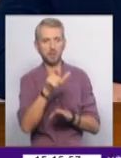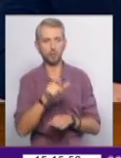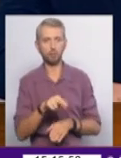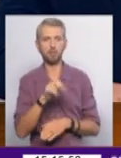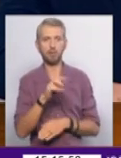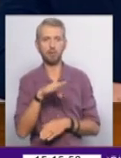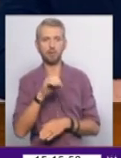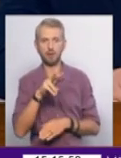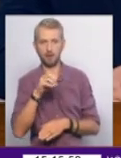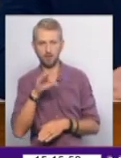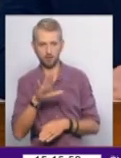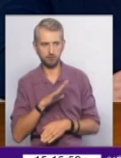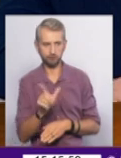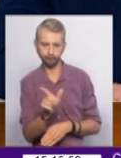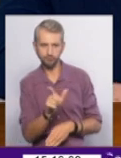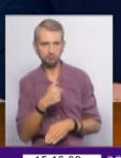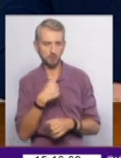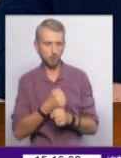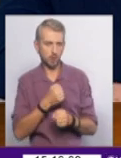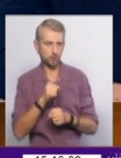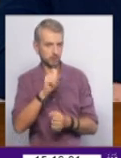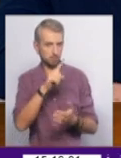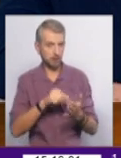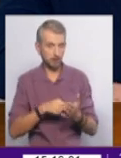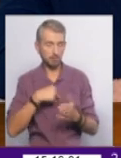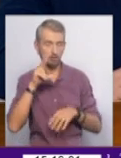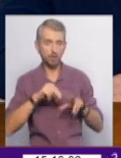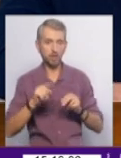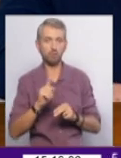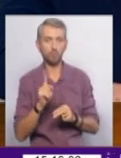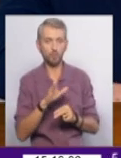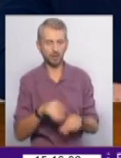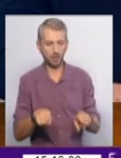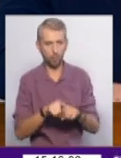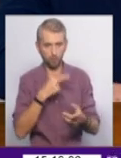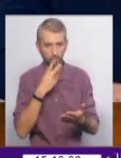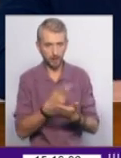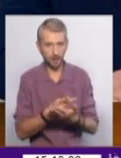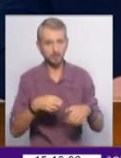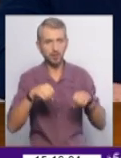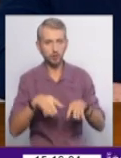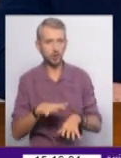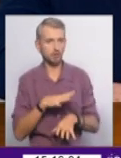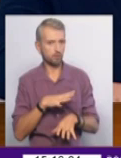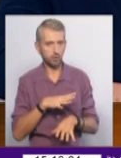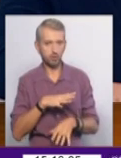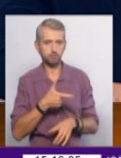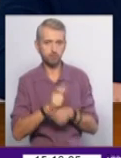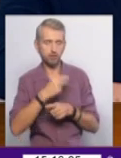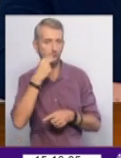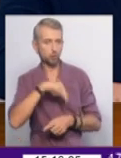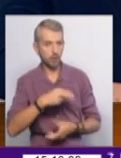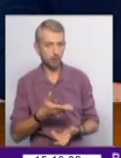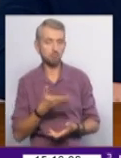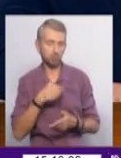це питання. Тому ми вважаємо, що в такому вигляді рішення було більш досконалим, ми